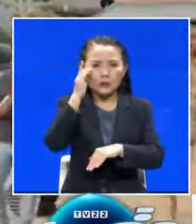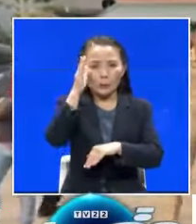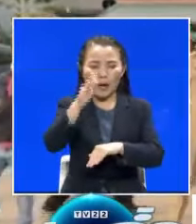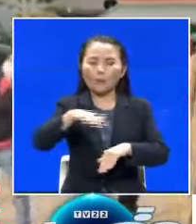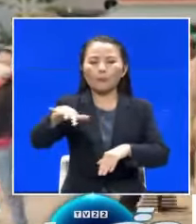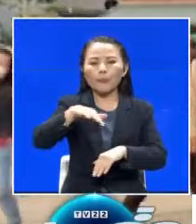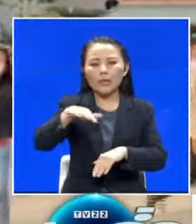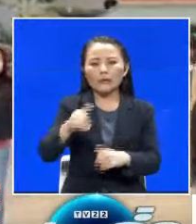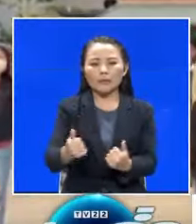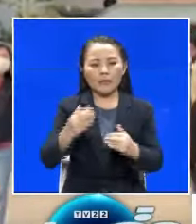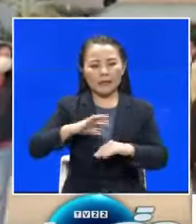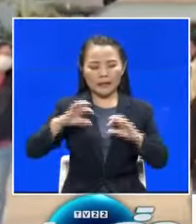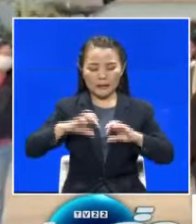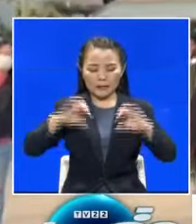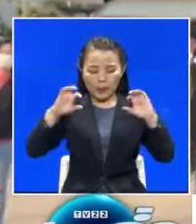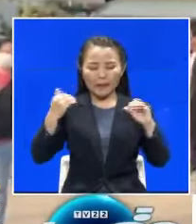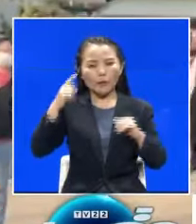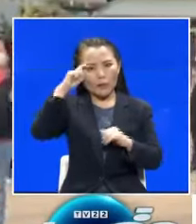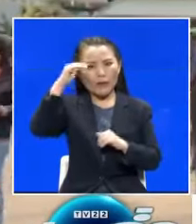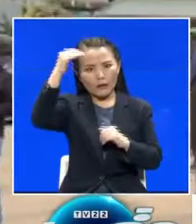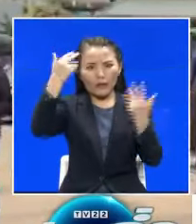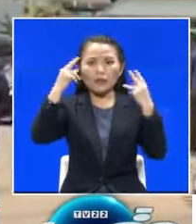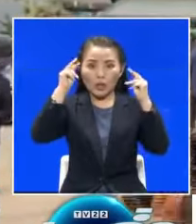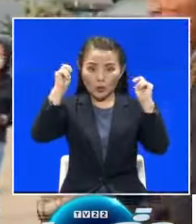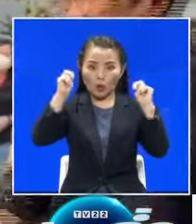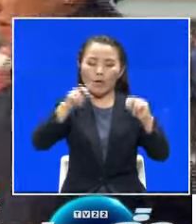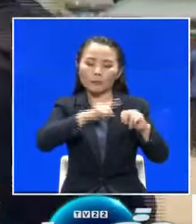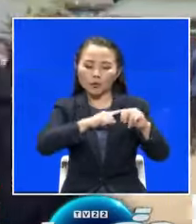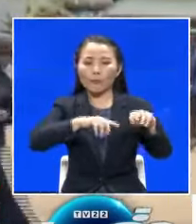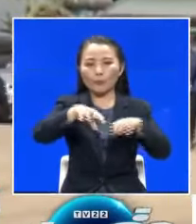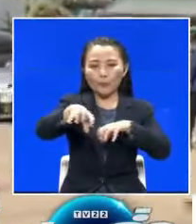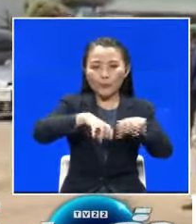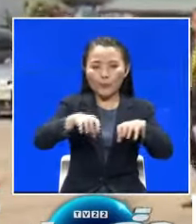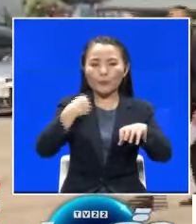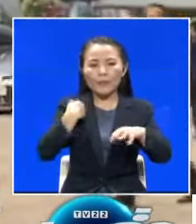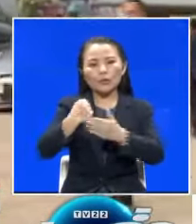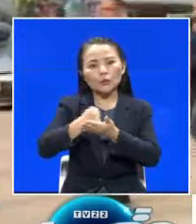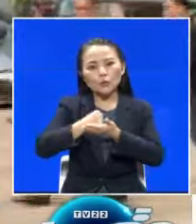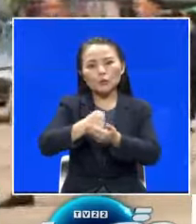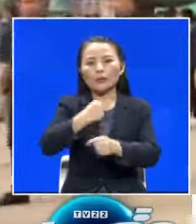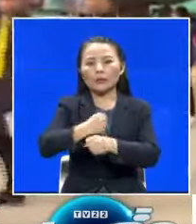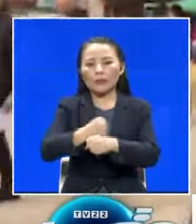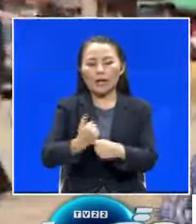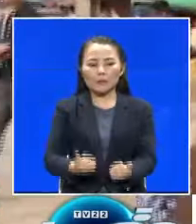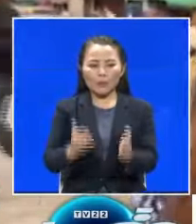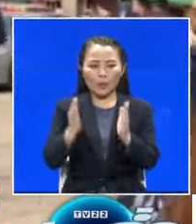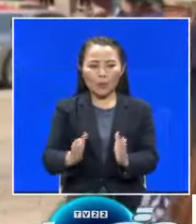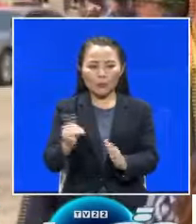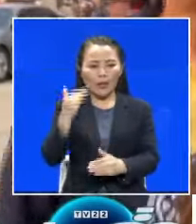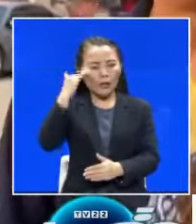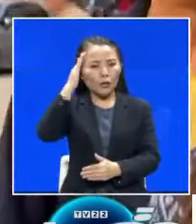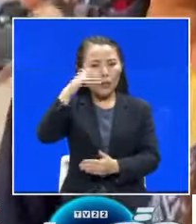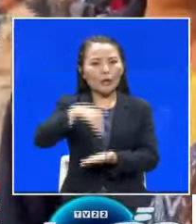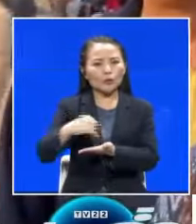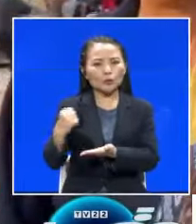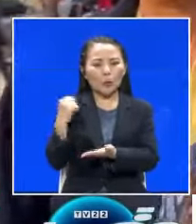กติรัฐบาลก็มีคุณเศรษฐานี่แหละเป็นนายกคอยบริหารอยู่แล้วก็ช่วยกันทำงานส่วนที่หลายคนบอกว่าศูนย์รวมอำนา